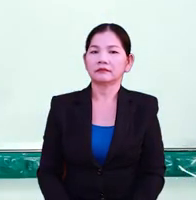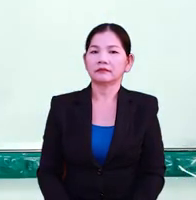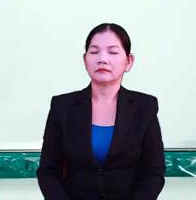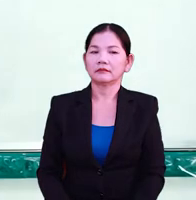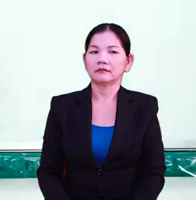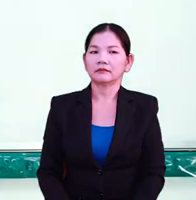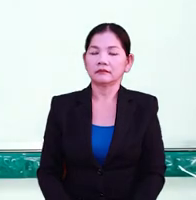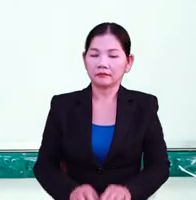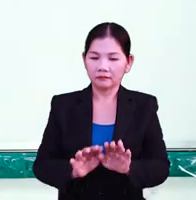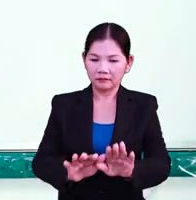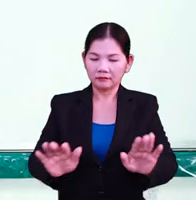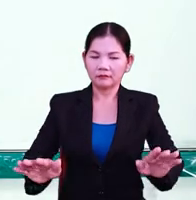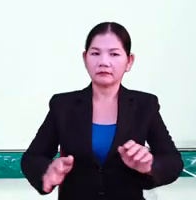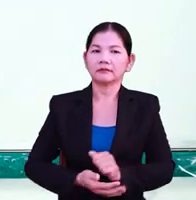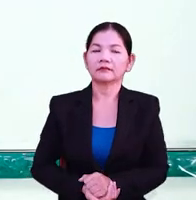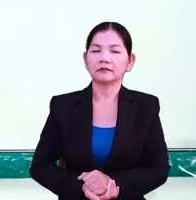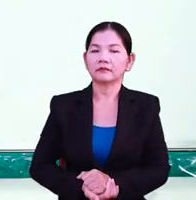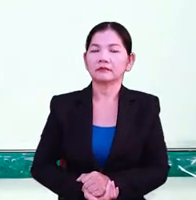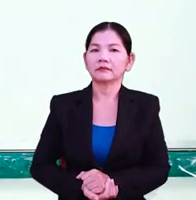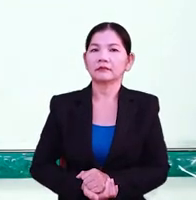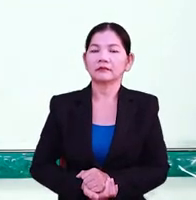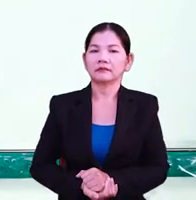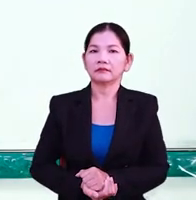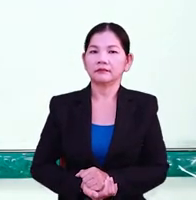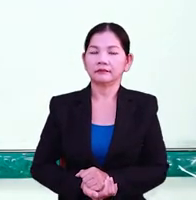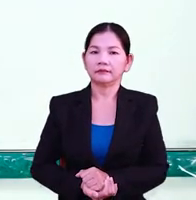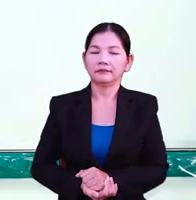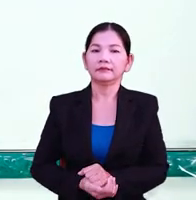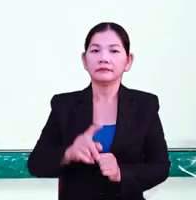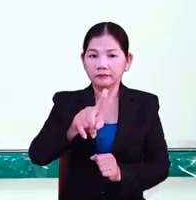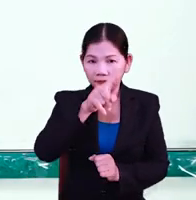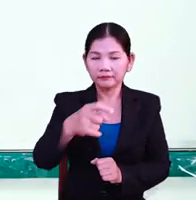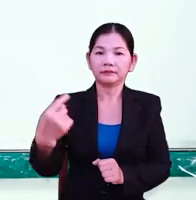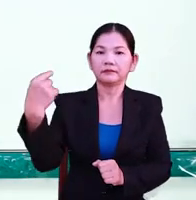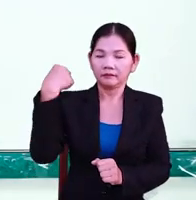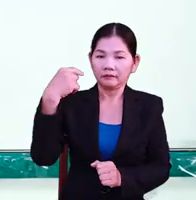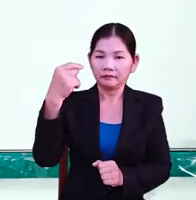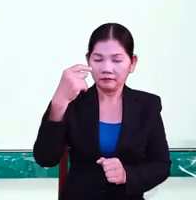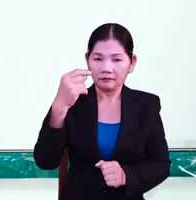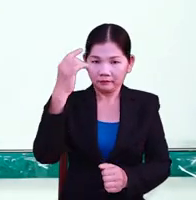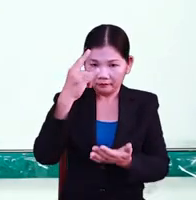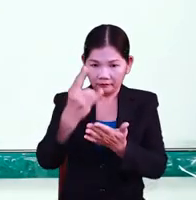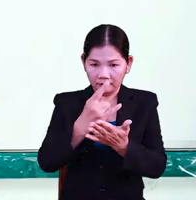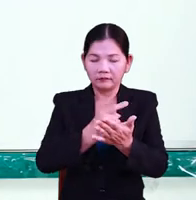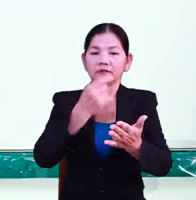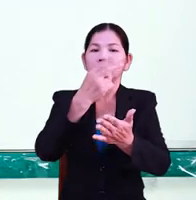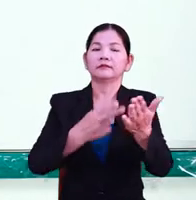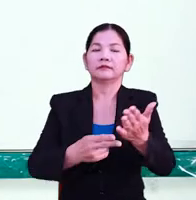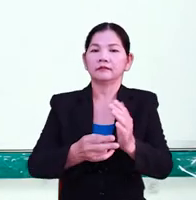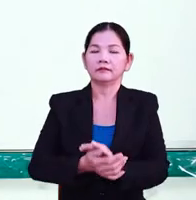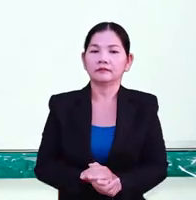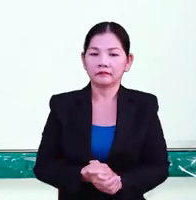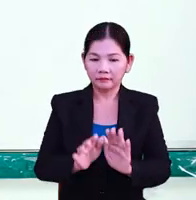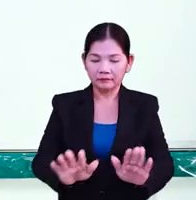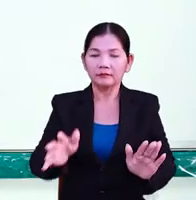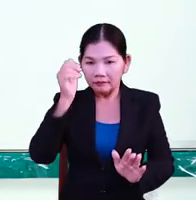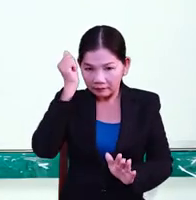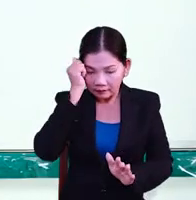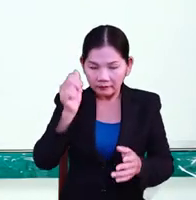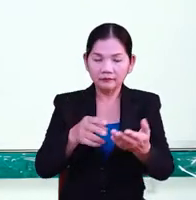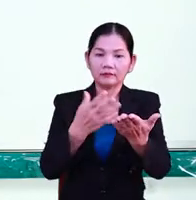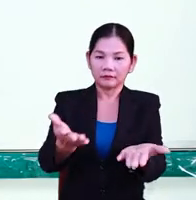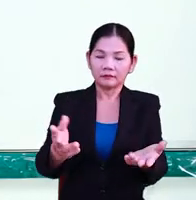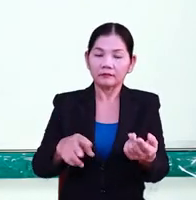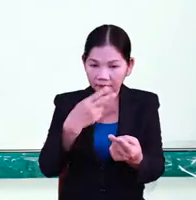จ้าก้นก้นแต่งออกคณีจ้าจังถ้าตาทั้งไงหมุนยังเรียนไม่เรียนเอาไว้ได้ก้นเมื่อก้นนะจ้ำก้นชลอยปรับน